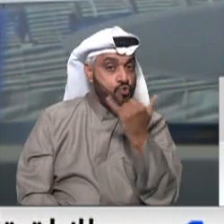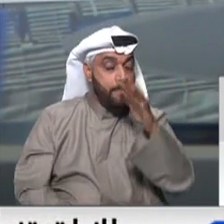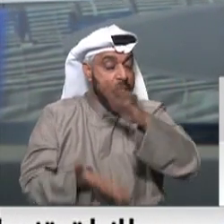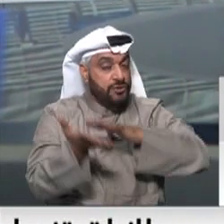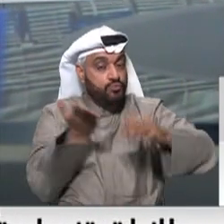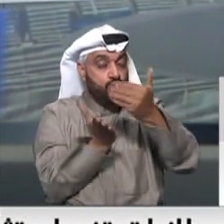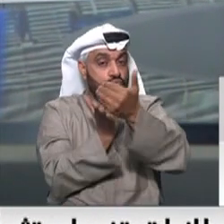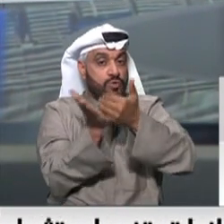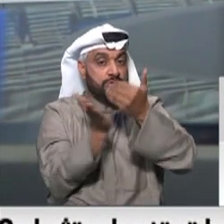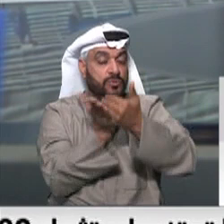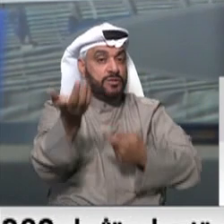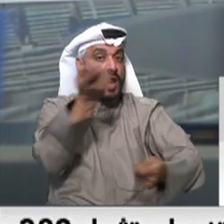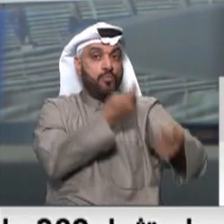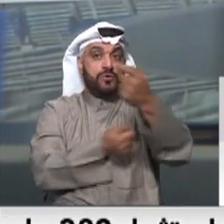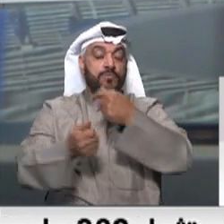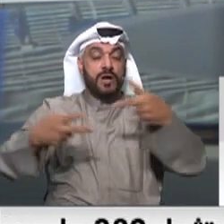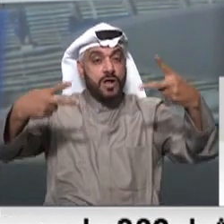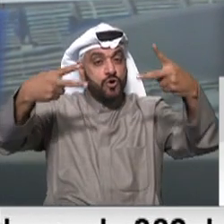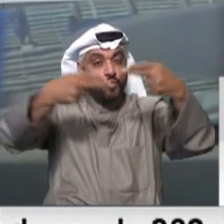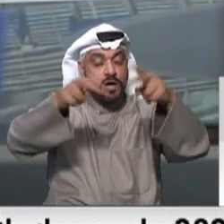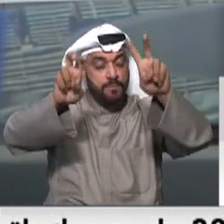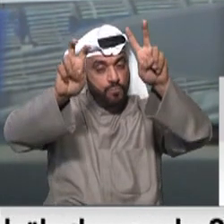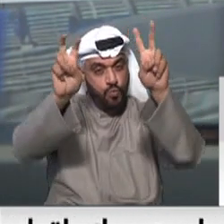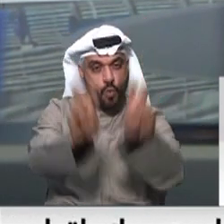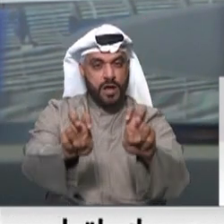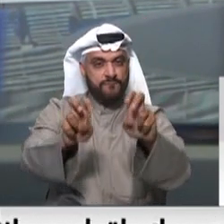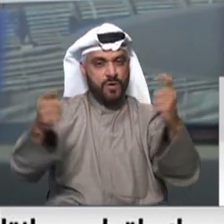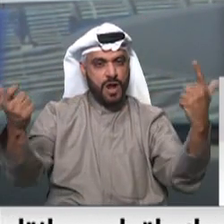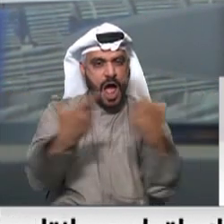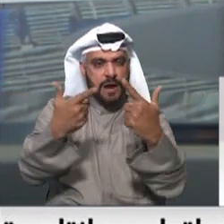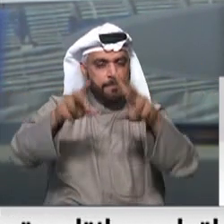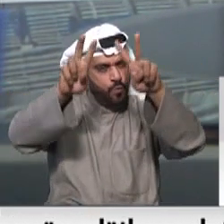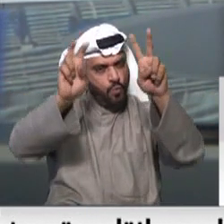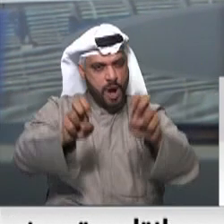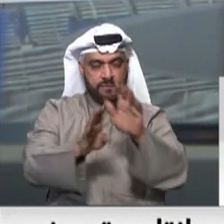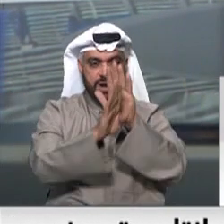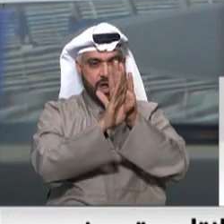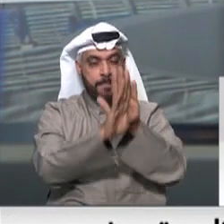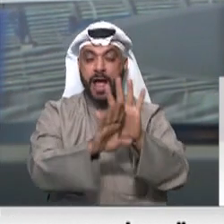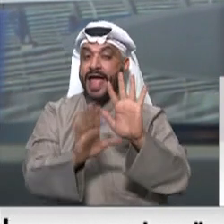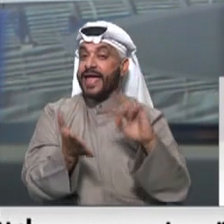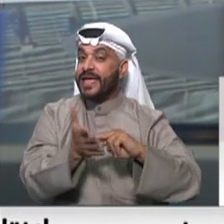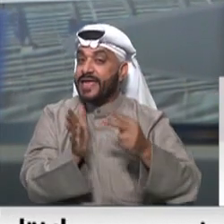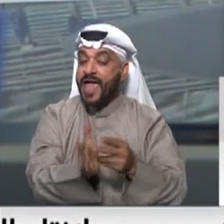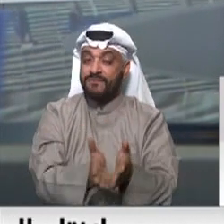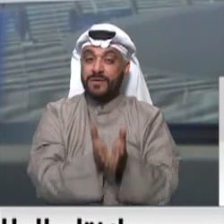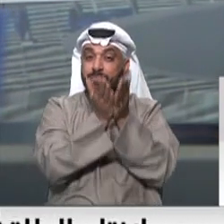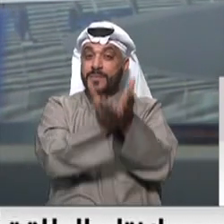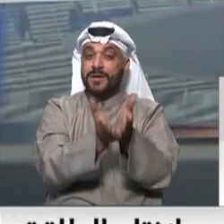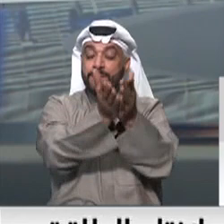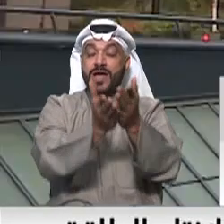الاقتصادية وتقريب وجهات النظر وإيجاد سبل لحماية الملاحة في البحر الأحمر.